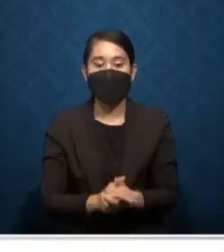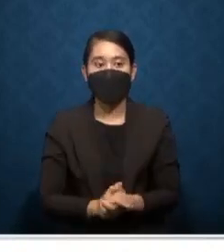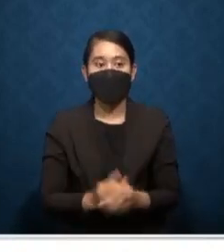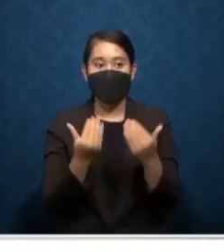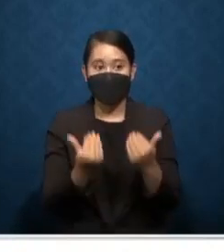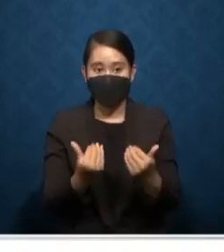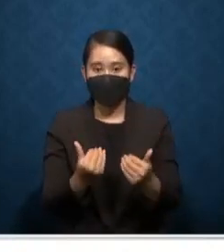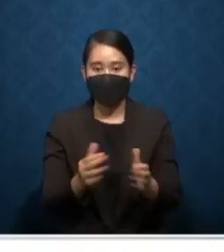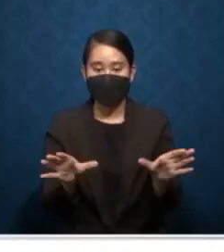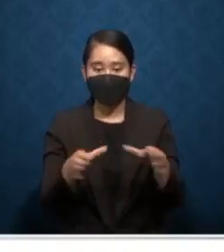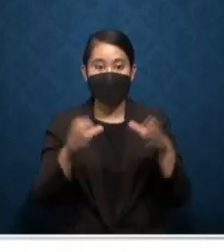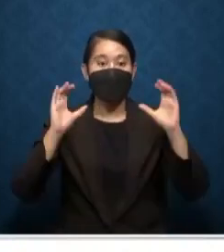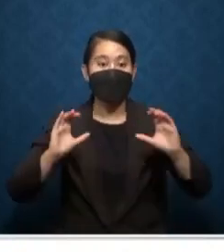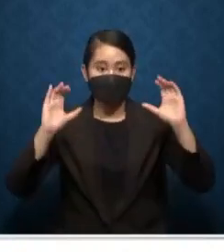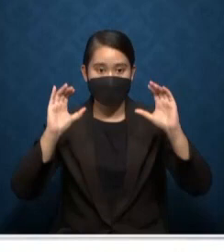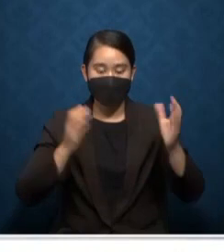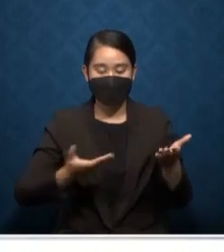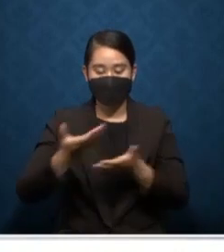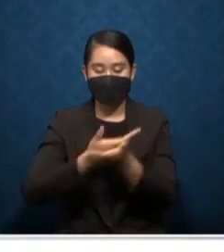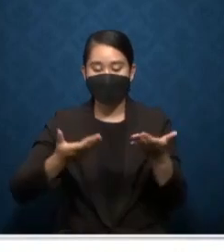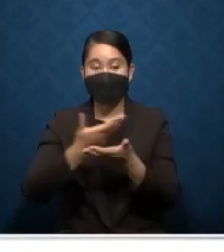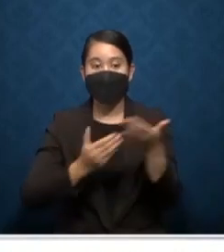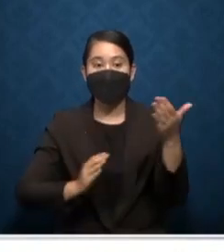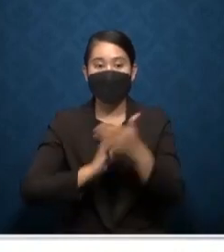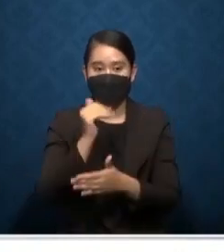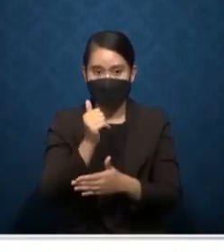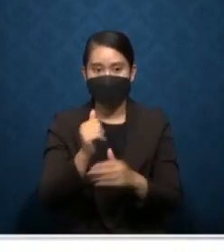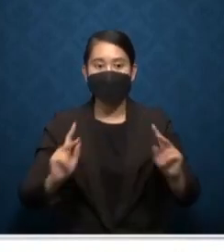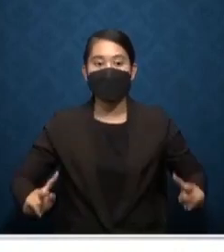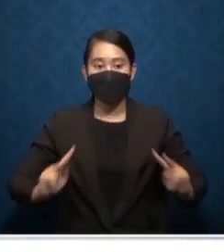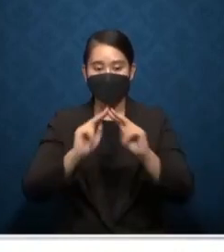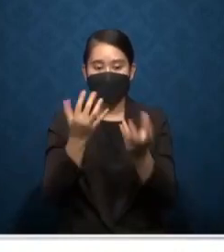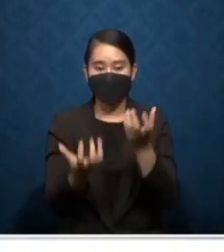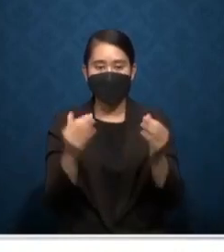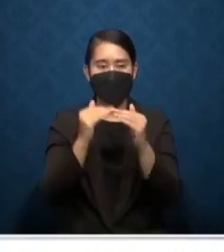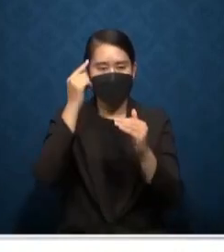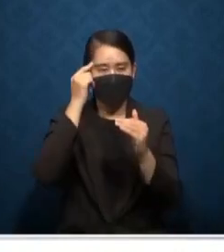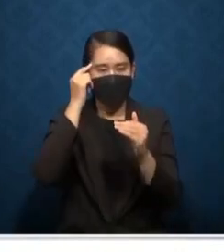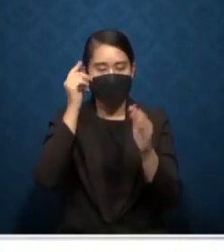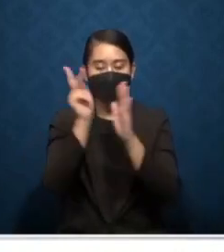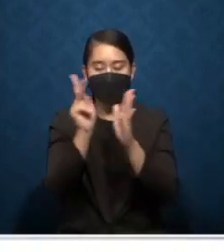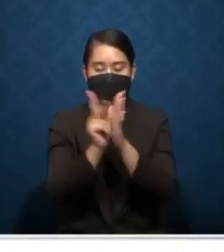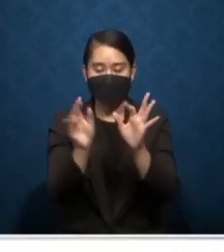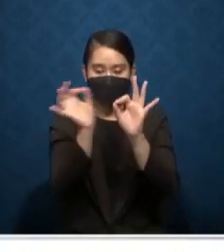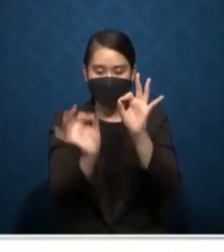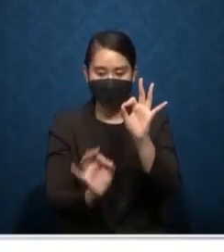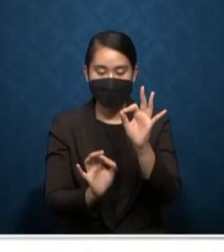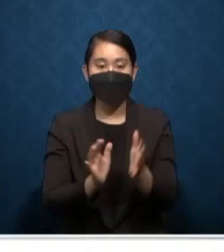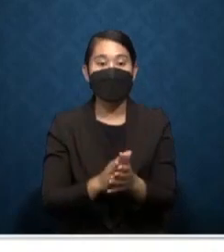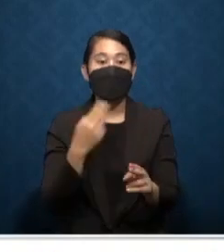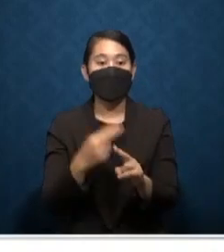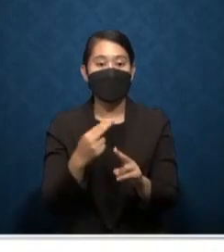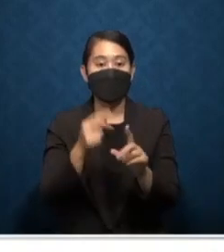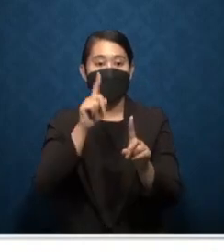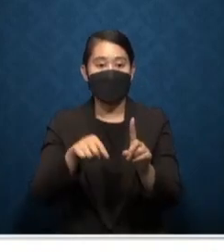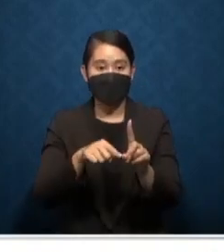คณะรฐมติแล้ว5.ฎหมที่ทำคิดเรื่องของกฎหมาย5. ป้องการการกระทำความผดซ้ำ5. จะใช้ชื่อเป็ภษาอจ